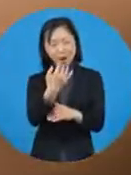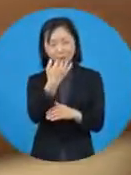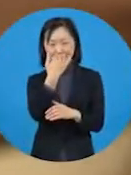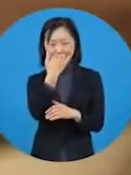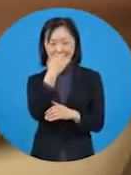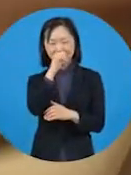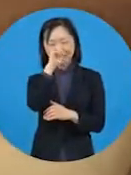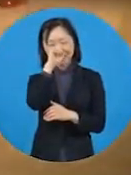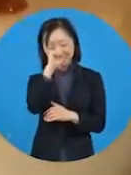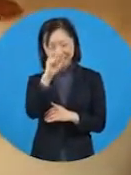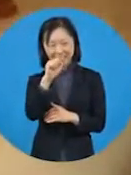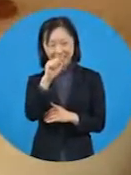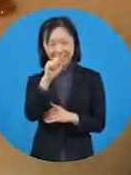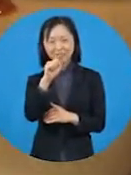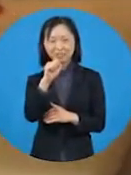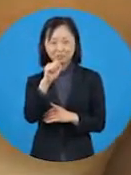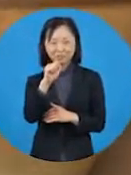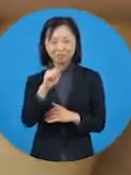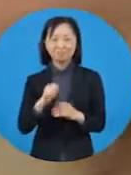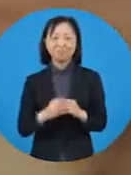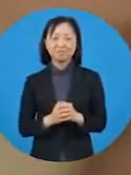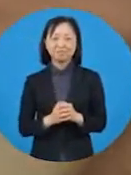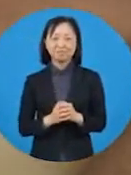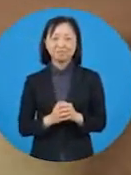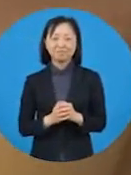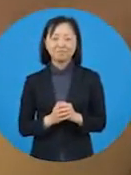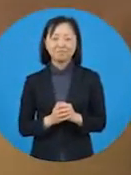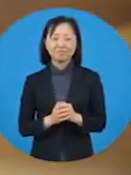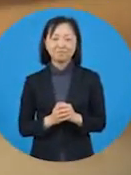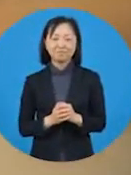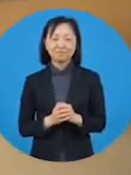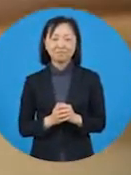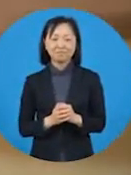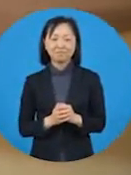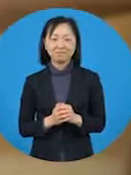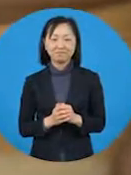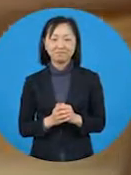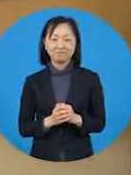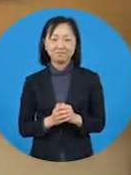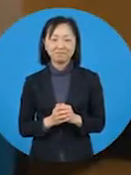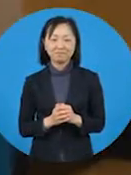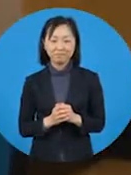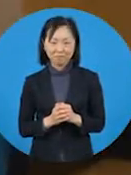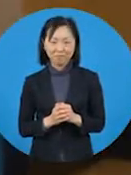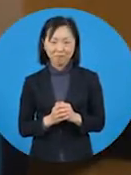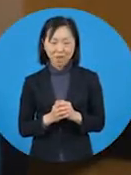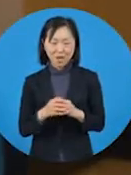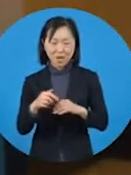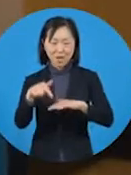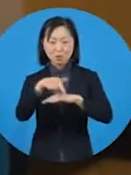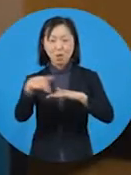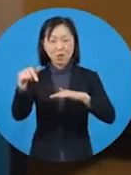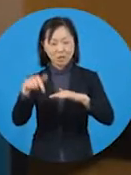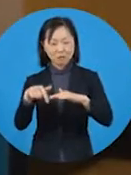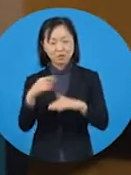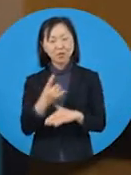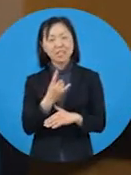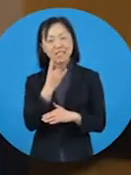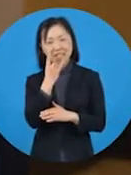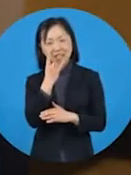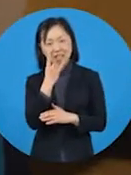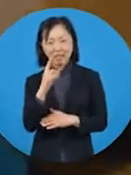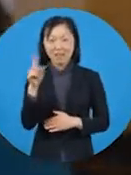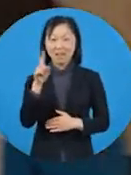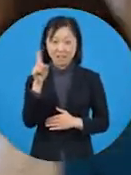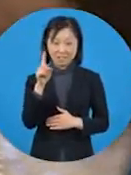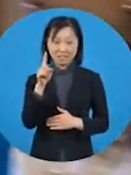ょっと香りがよりいいように工夫しました。 なるほど。このプロジェクトに期待していること